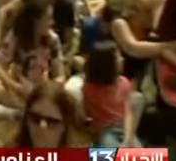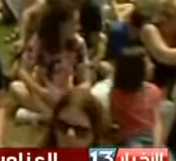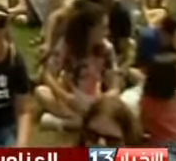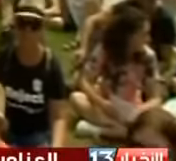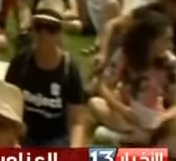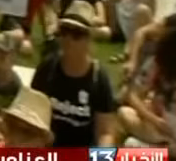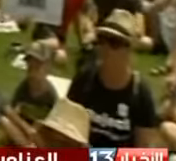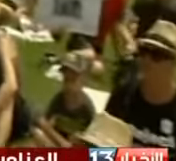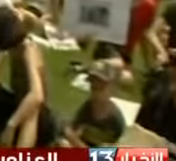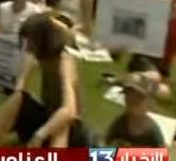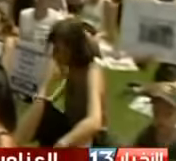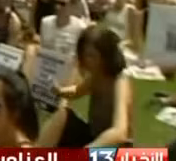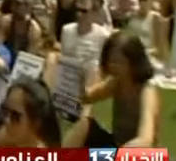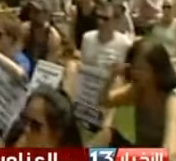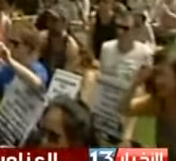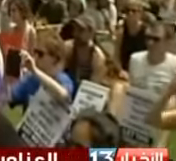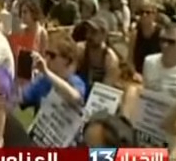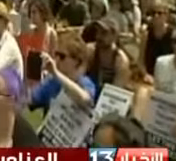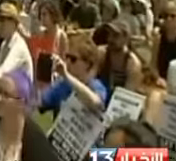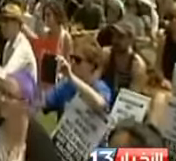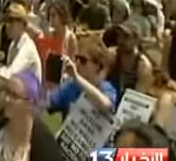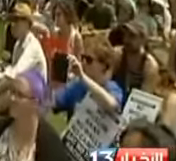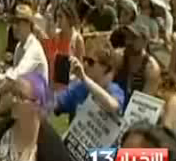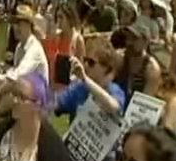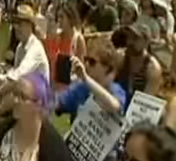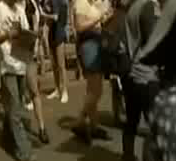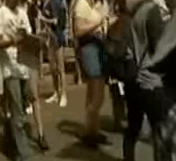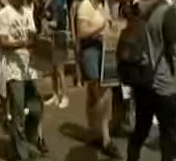المتحدة الأمريكية.